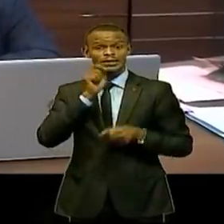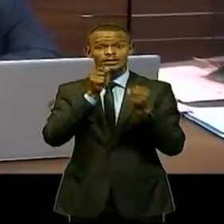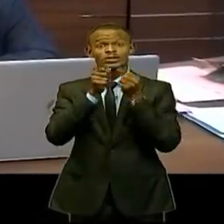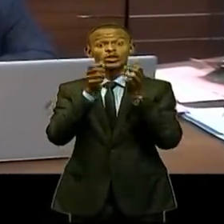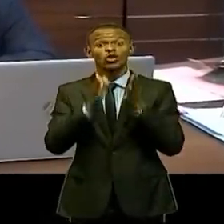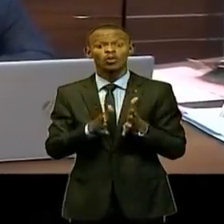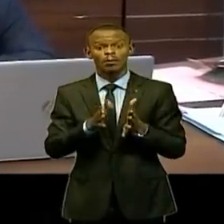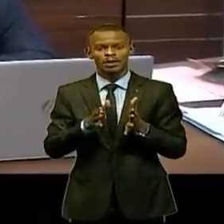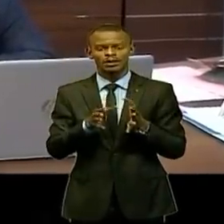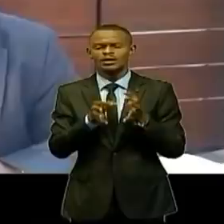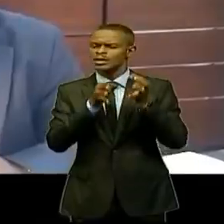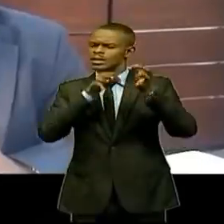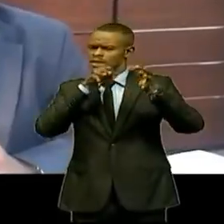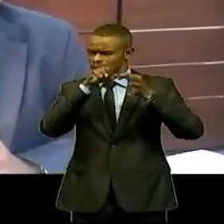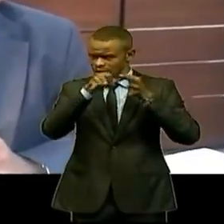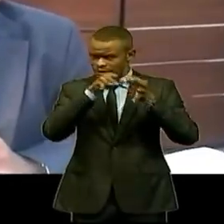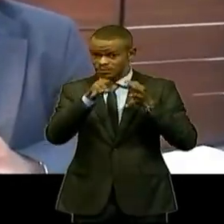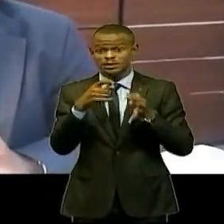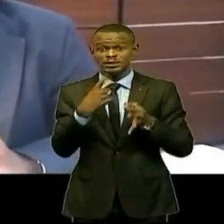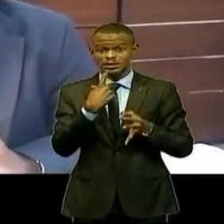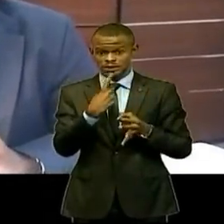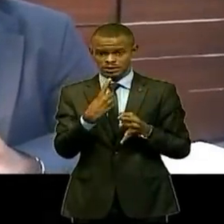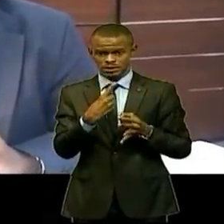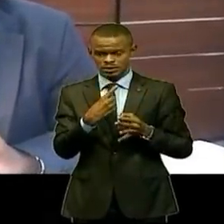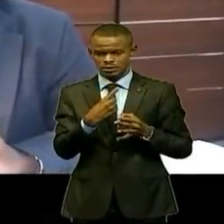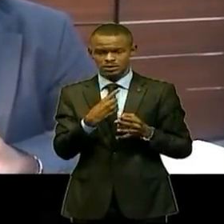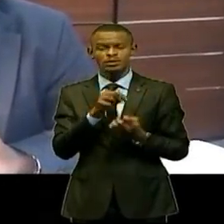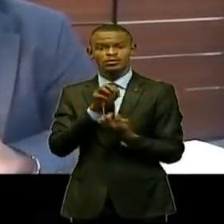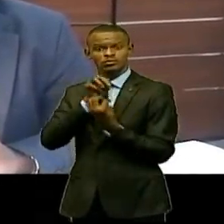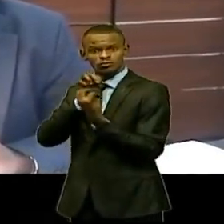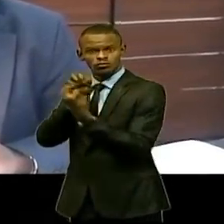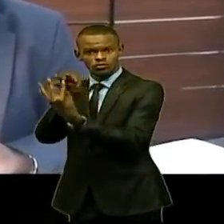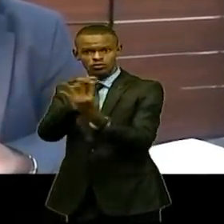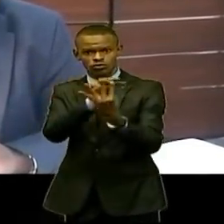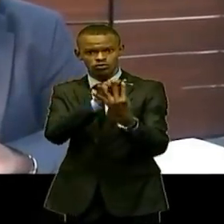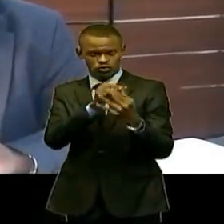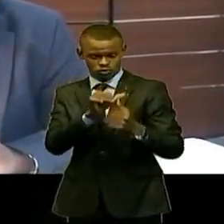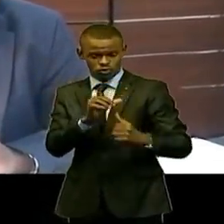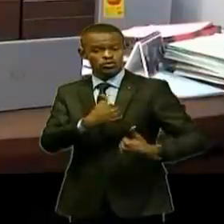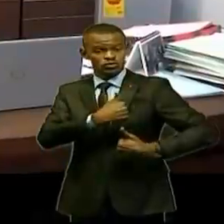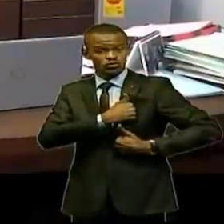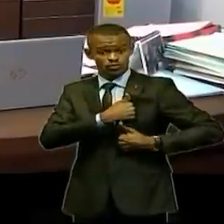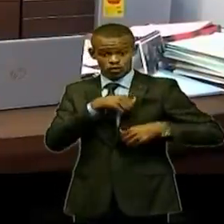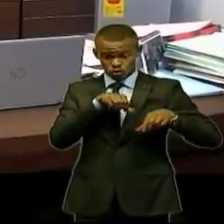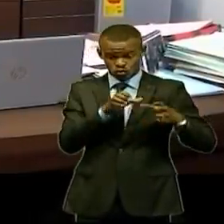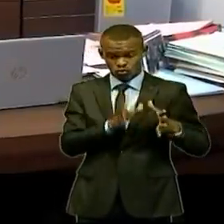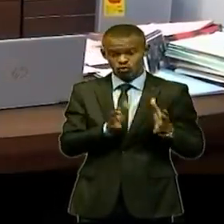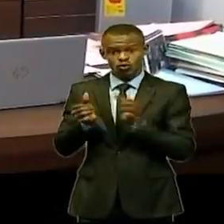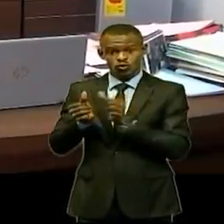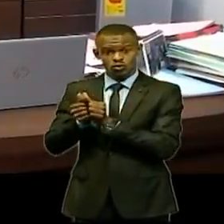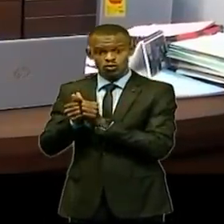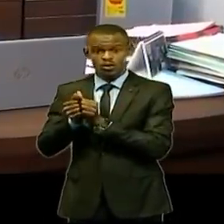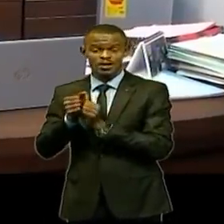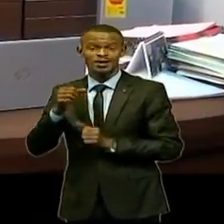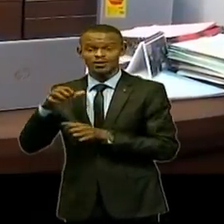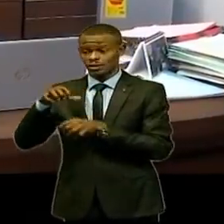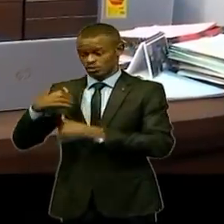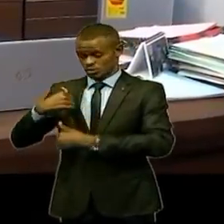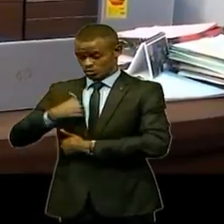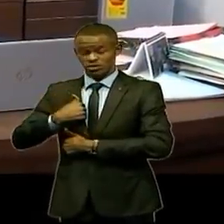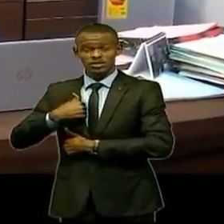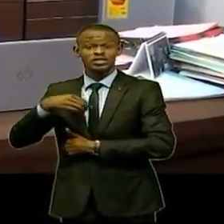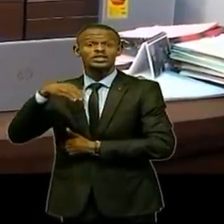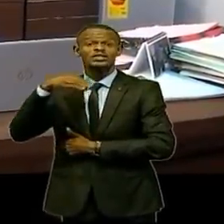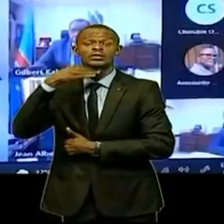les opérations conjointes des forces armées de la République démocratique du Congo, FARDC, et des forces de défense